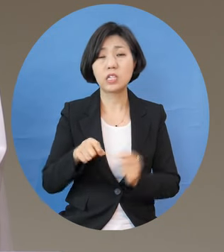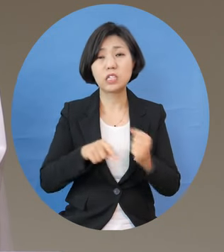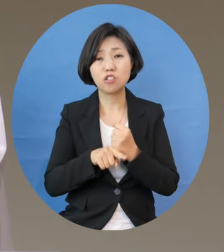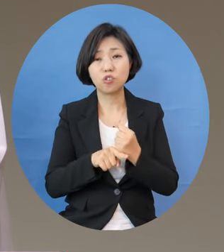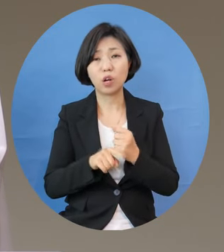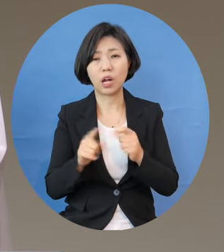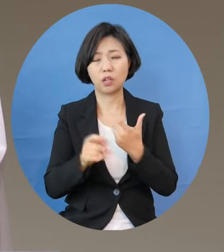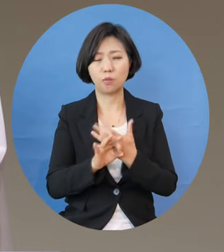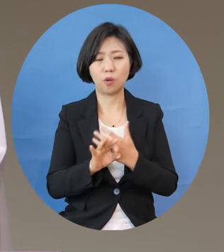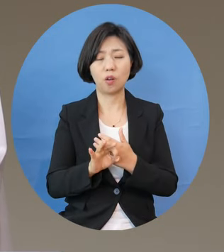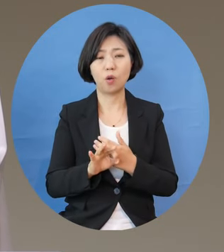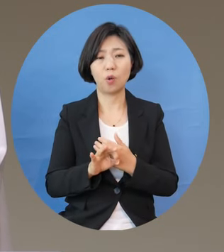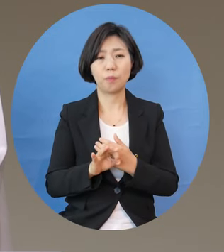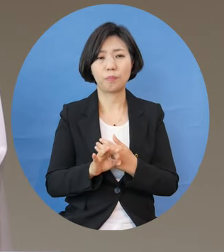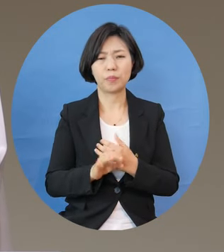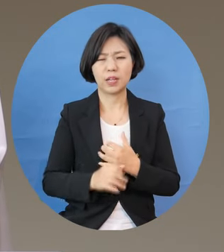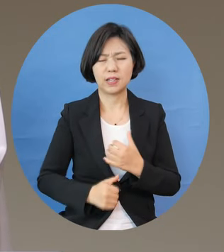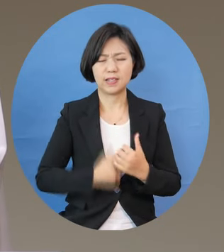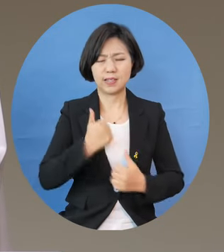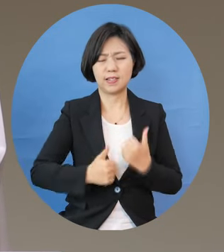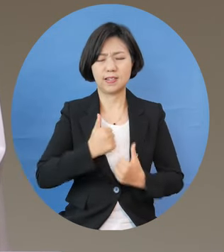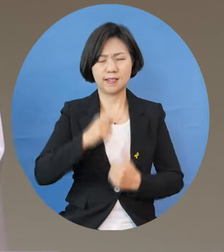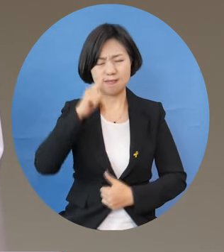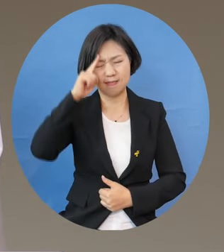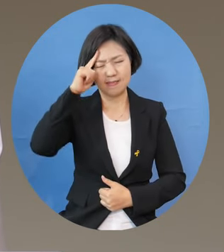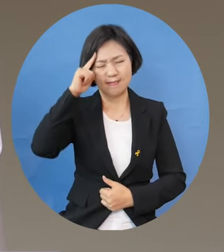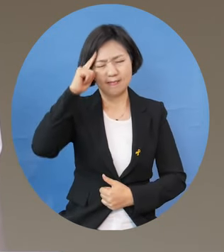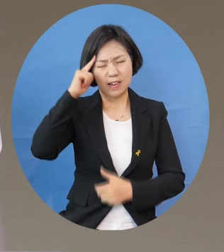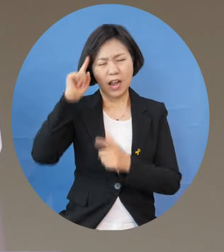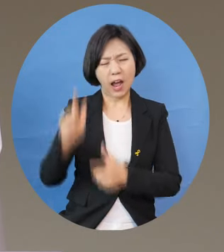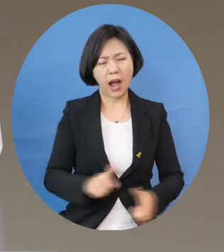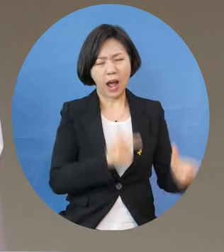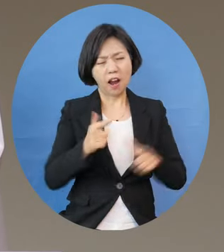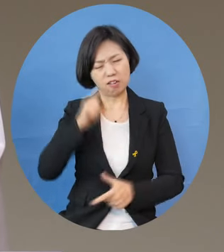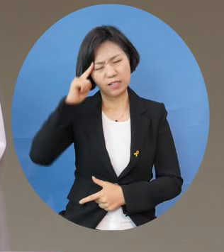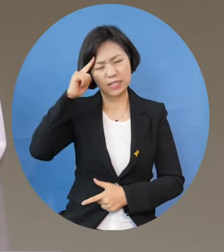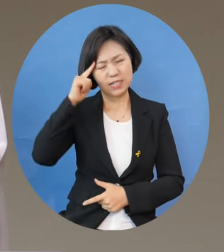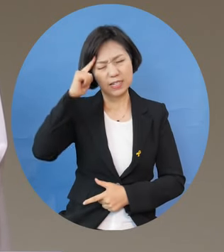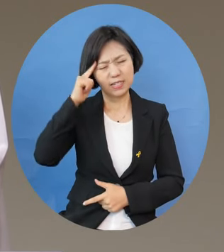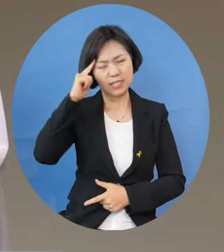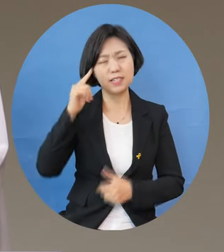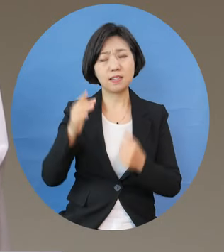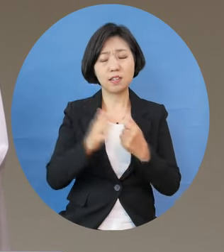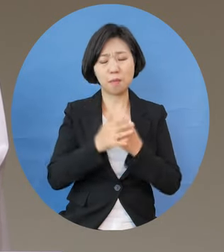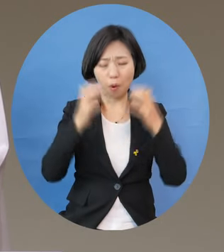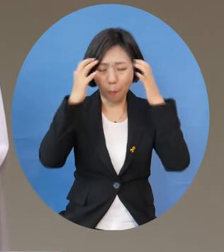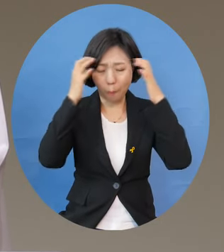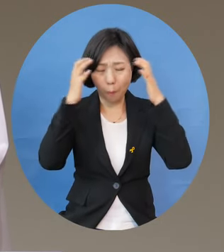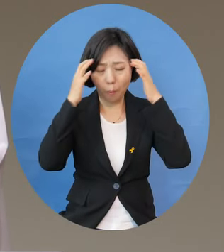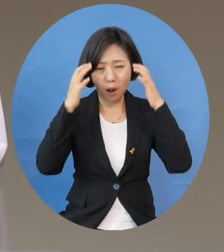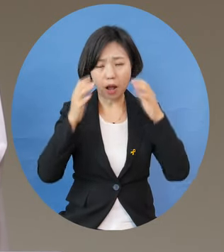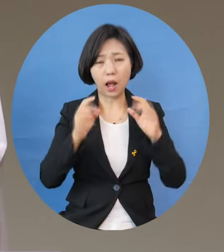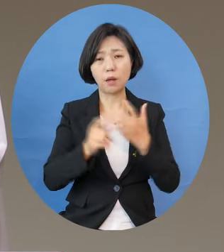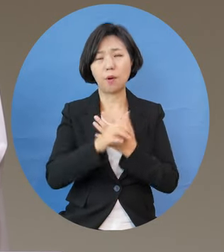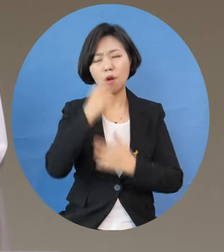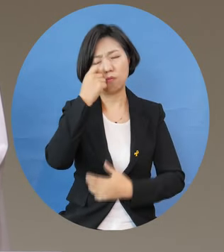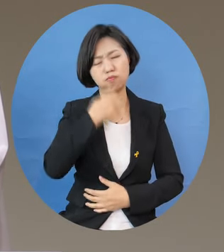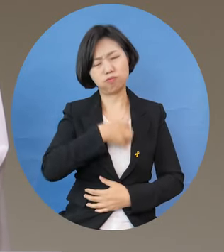막 화가 막 자주 짜증이 막 하루 종일 나서 그게 괴로운가? 뭐 슬퍼가지고